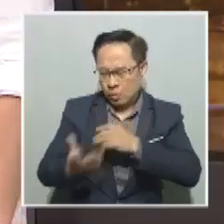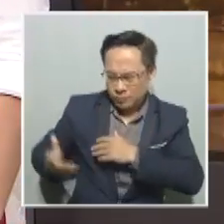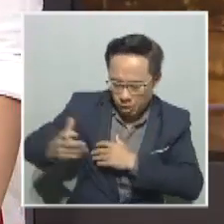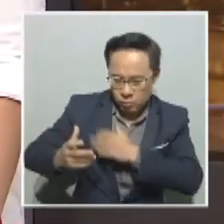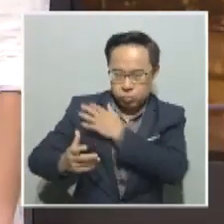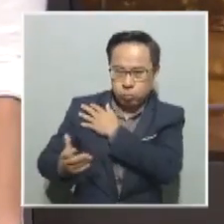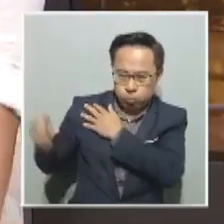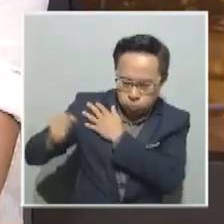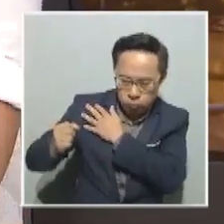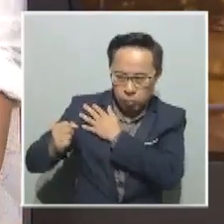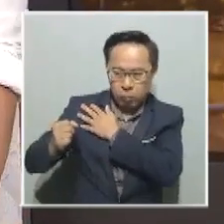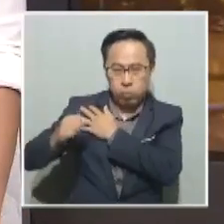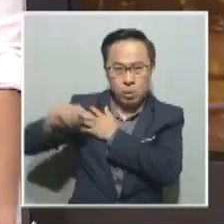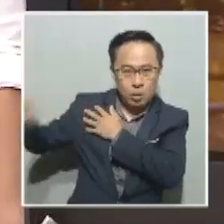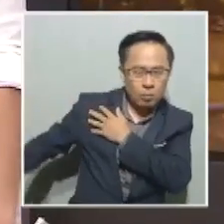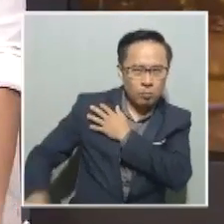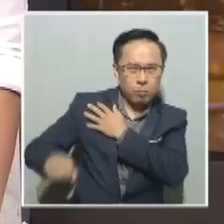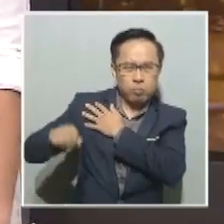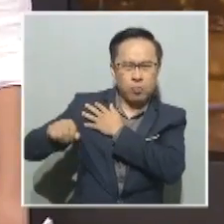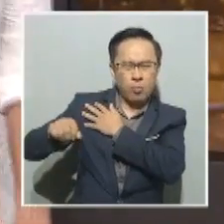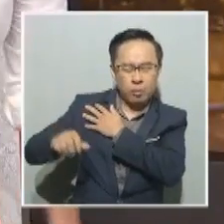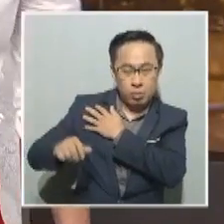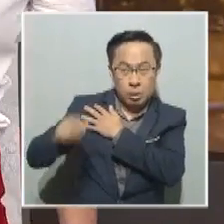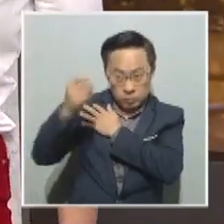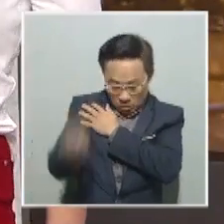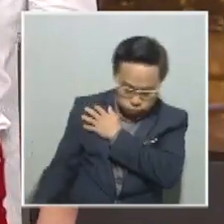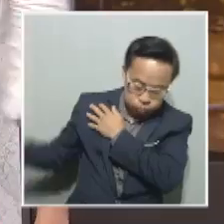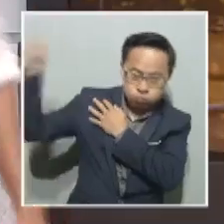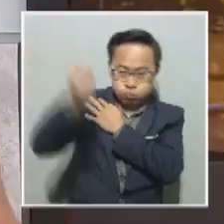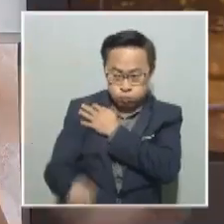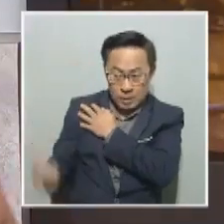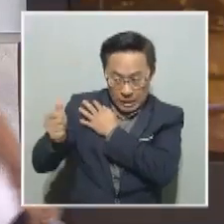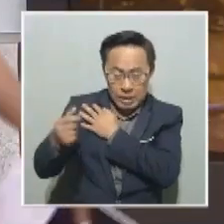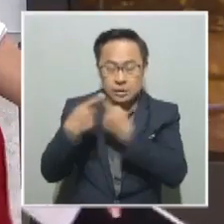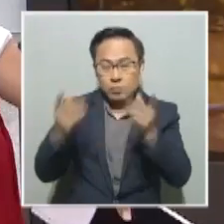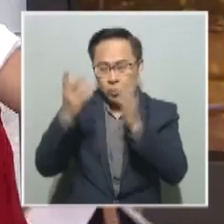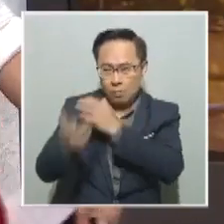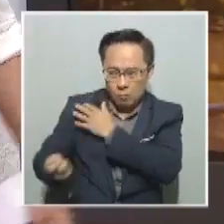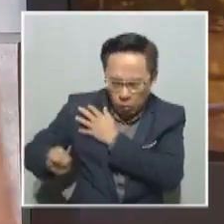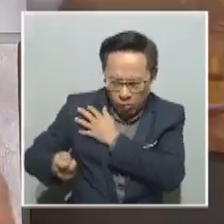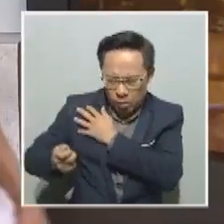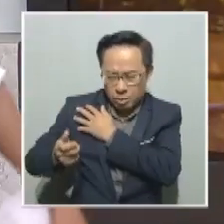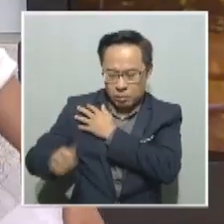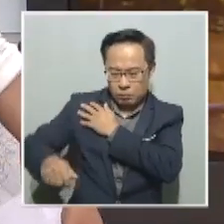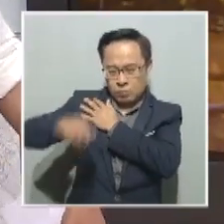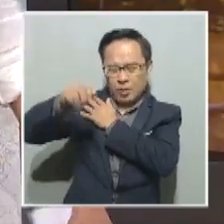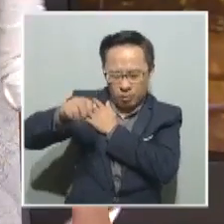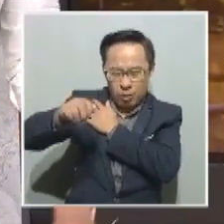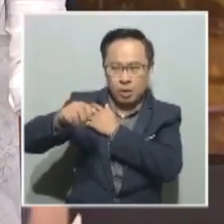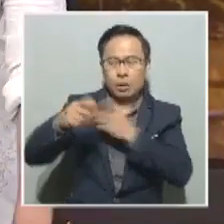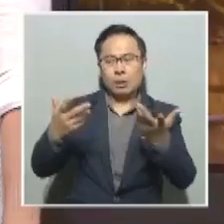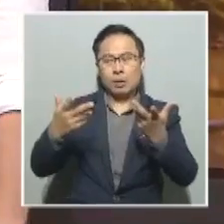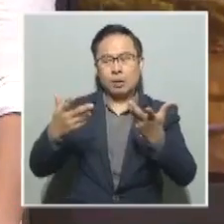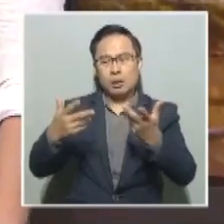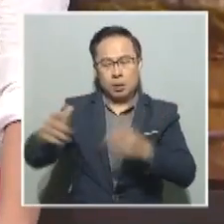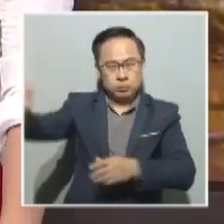ขนอย่างนี้ได้พี่ตาพ ี่ ตาทำได้ปะเนี่ยเห็นปะของพี่ตาจะวาดออกไปเป็นหลิวซิงหยีแต่คุณพี่จะไม่สามารถแบบขึ้นแ